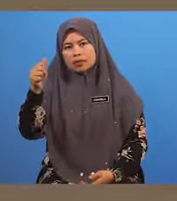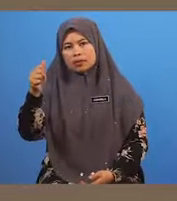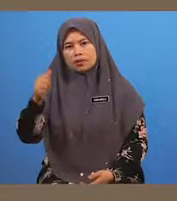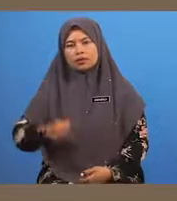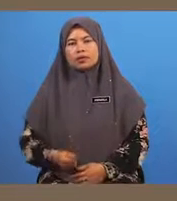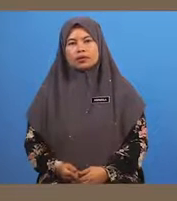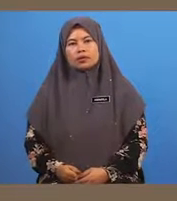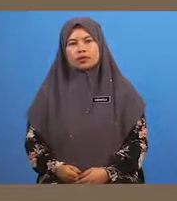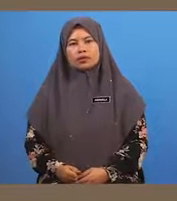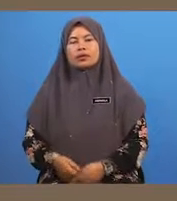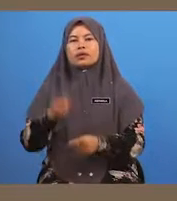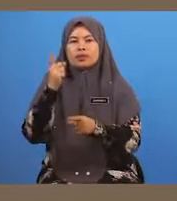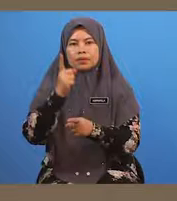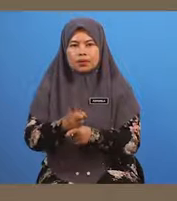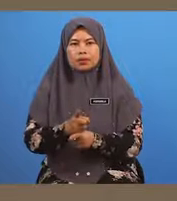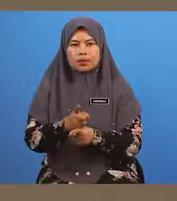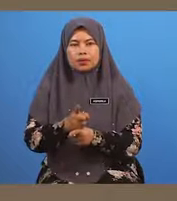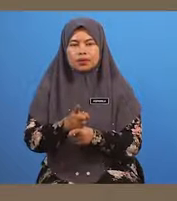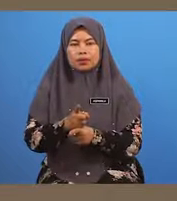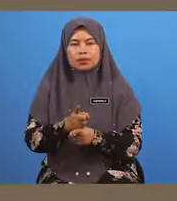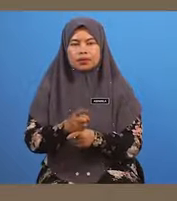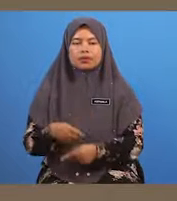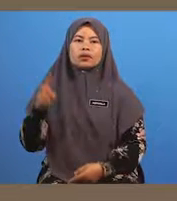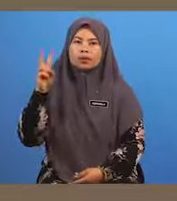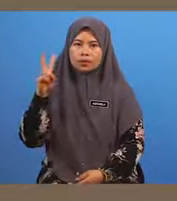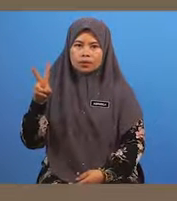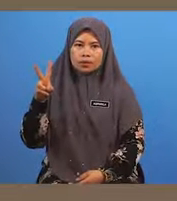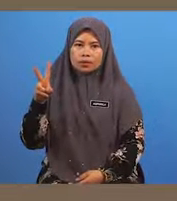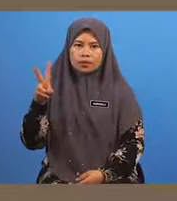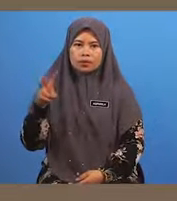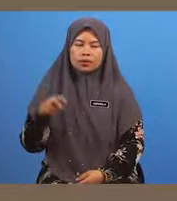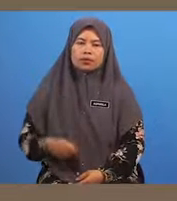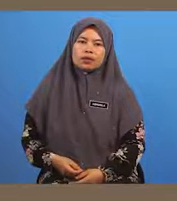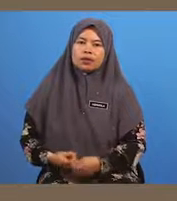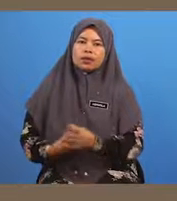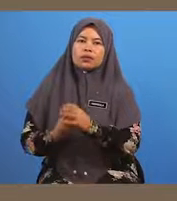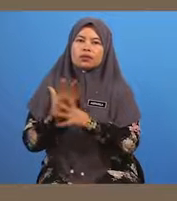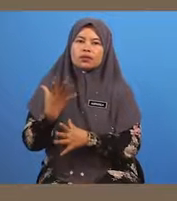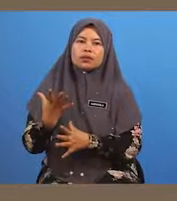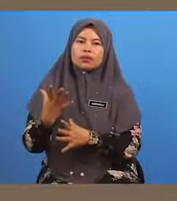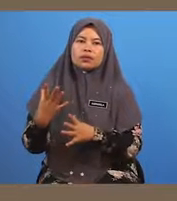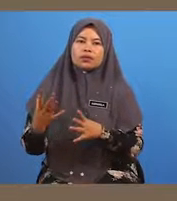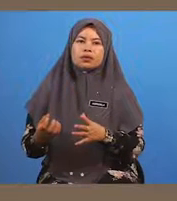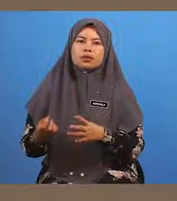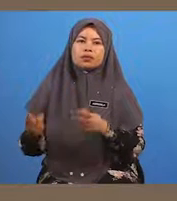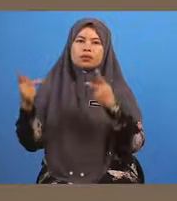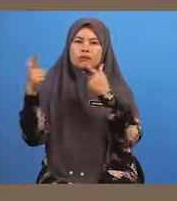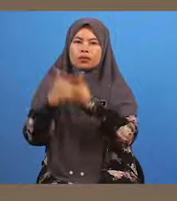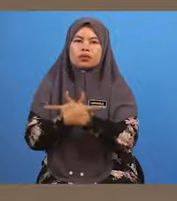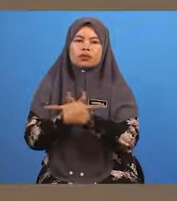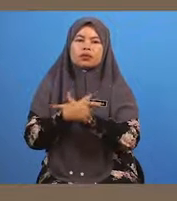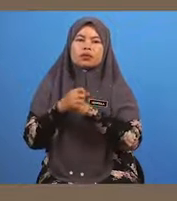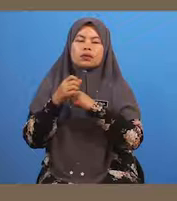ini betul. Kedua, menimbulkan permusuhan dan perpecahan. Jawapan